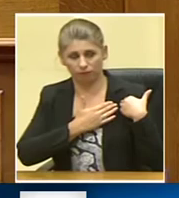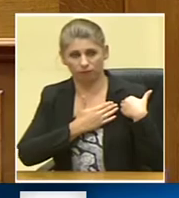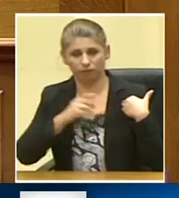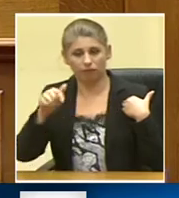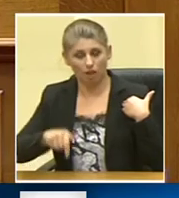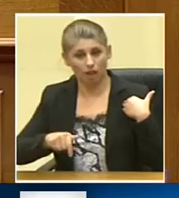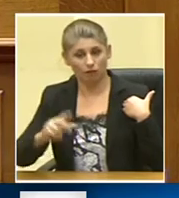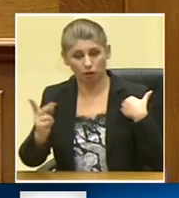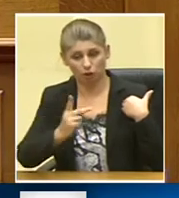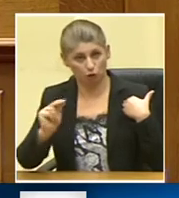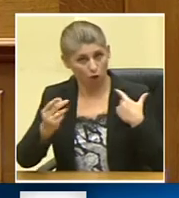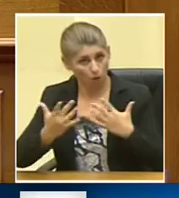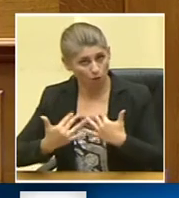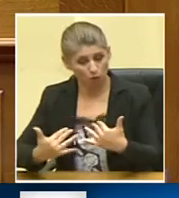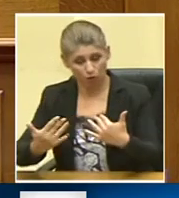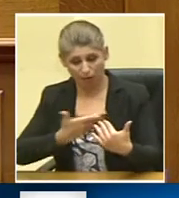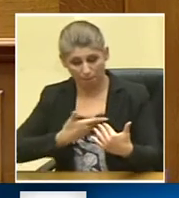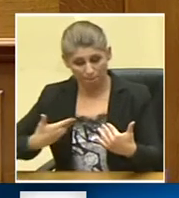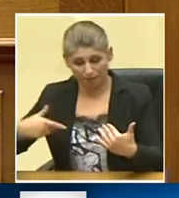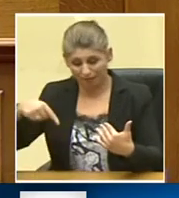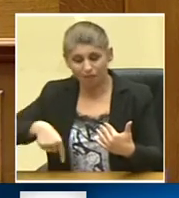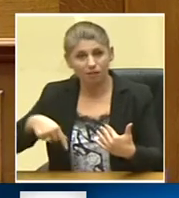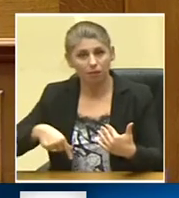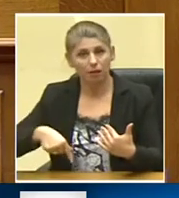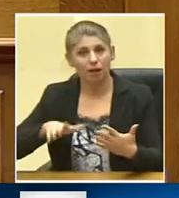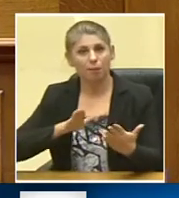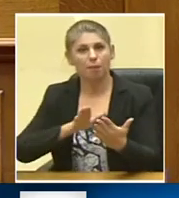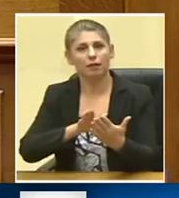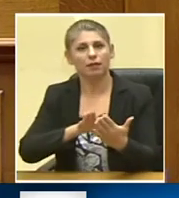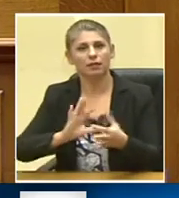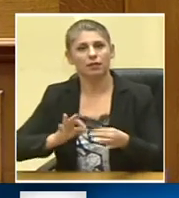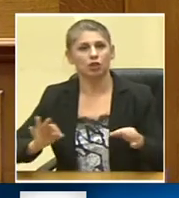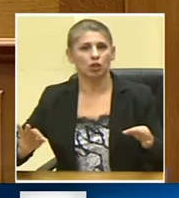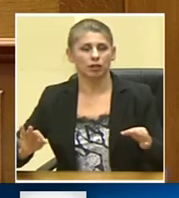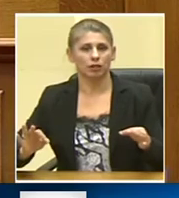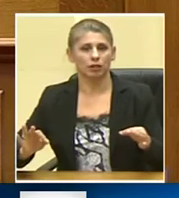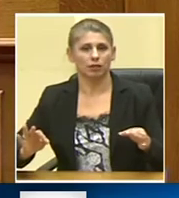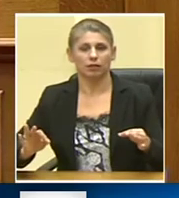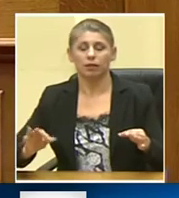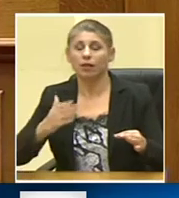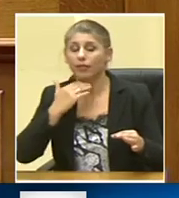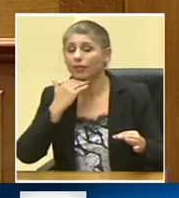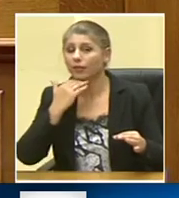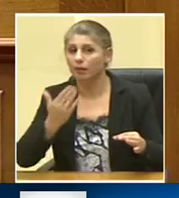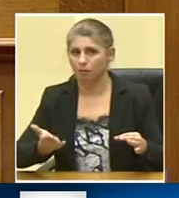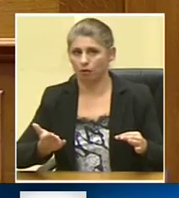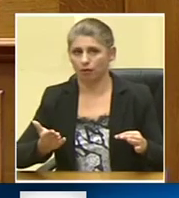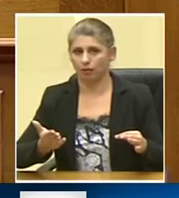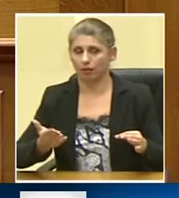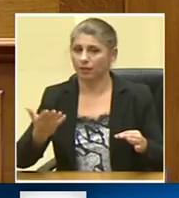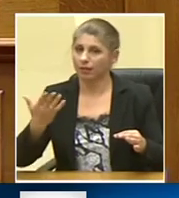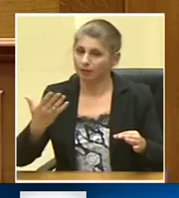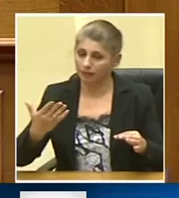το κοινοβούλιο, εμείς σήμερα, απέναντι στην ιστορία. Δεν μπορεί